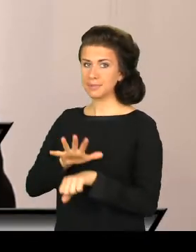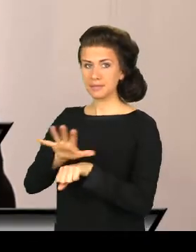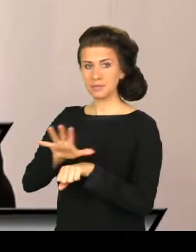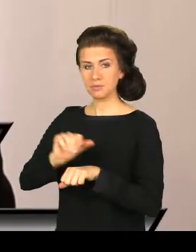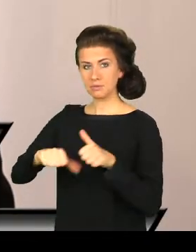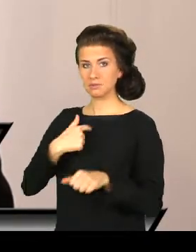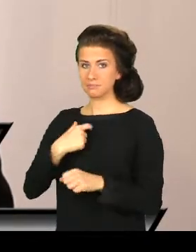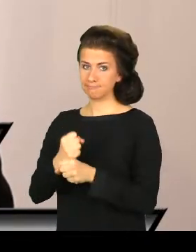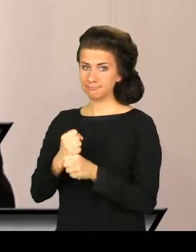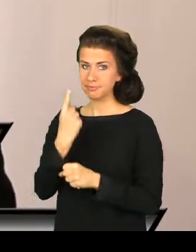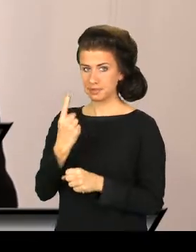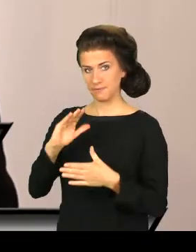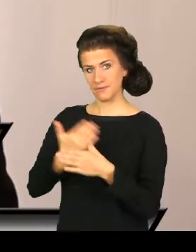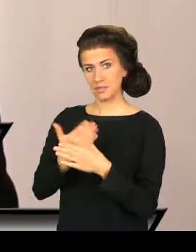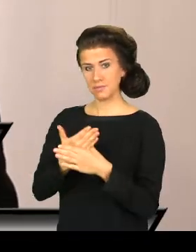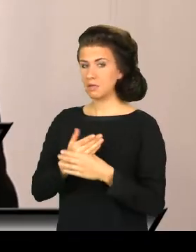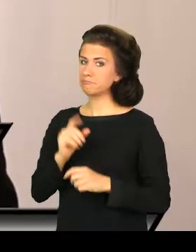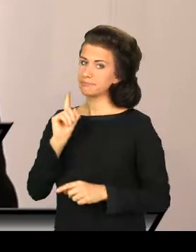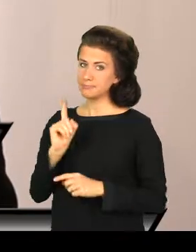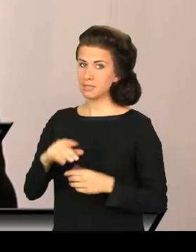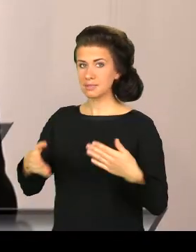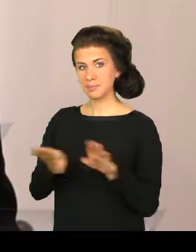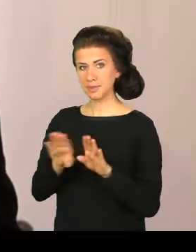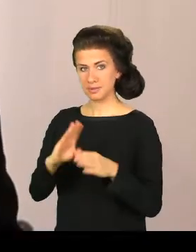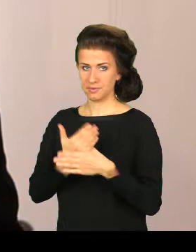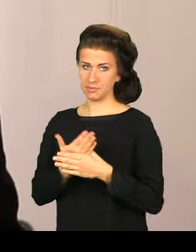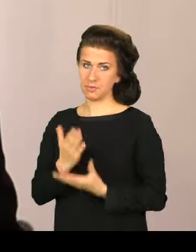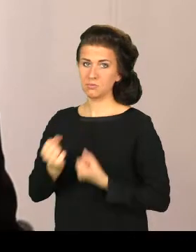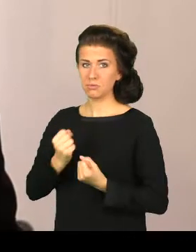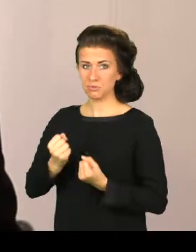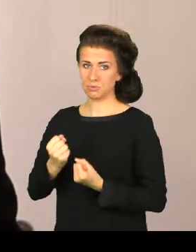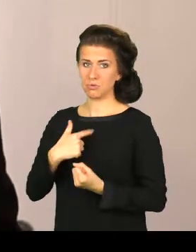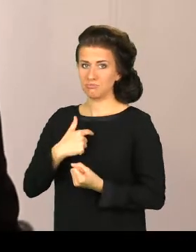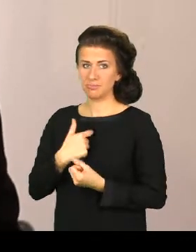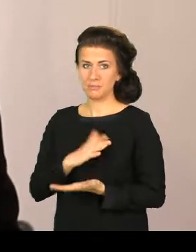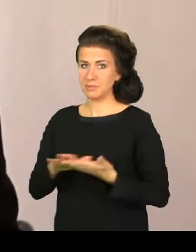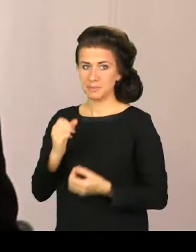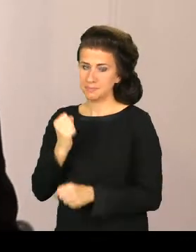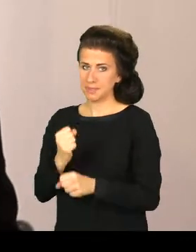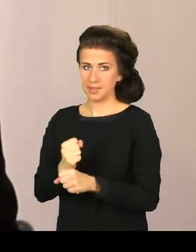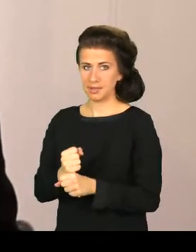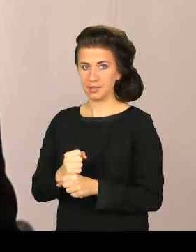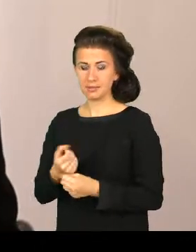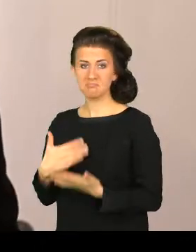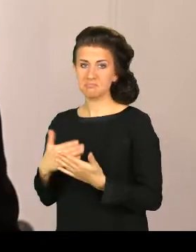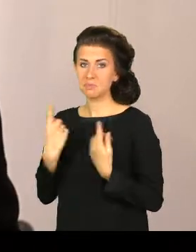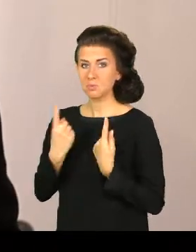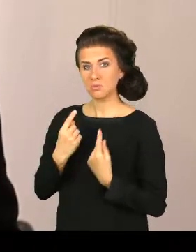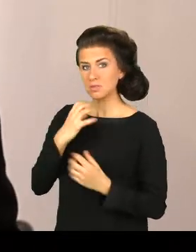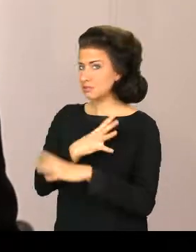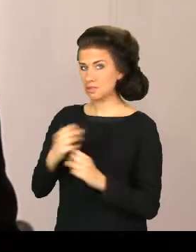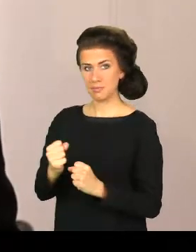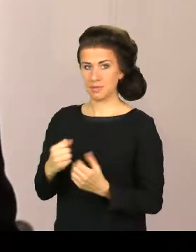lat pracowałem w jednej firmie. Ta niestety została zamknięta. Niemalże z dnia na dzień zostałem bez pracy. Sytuacja była o